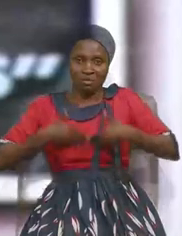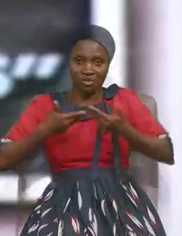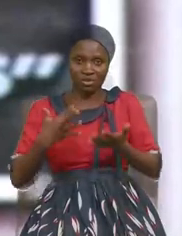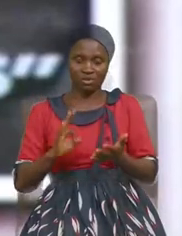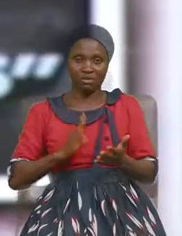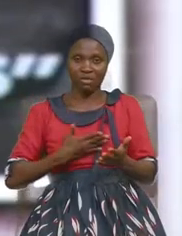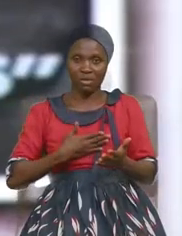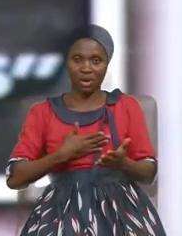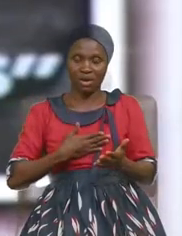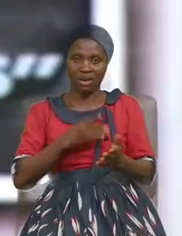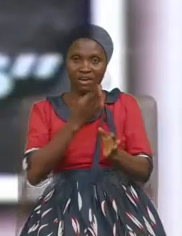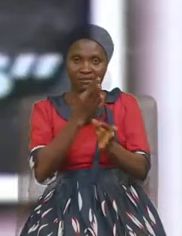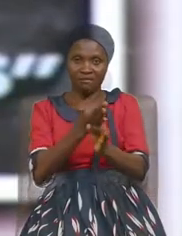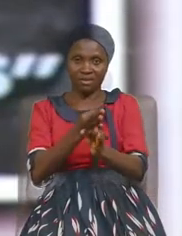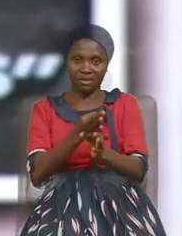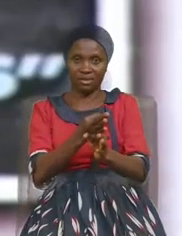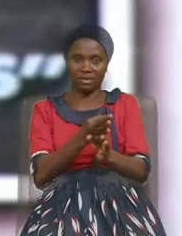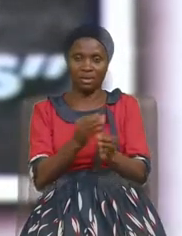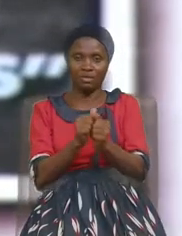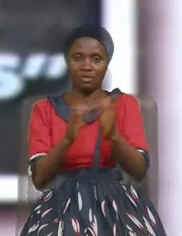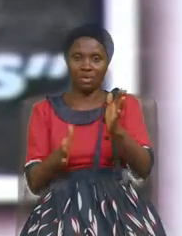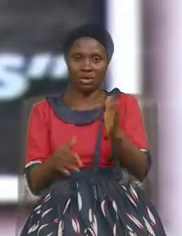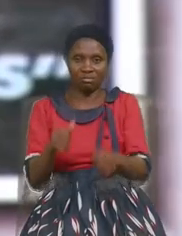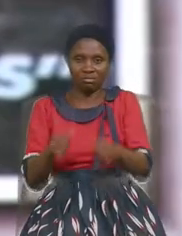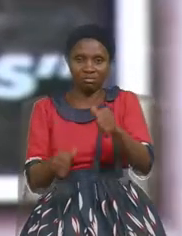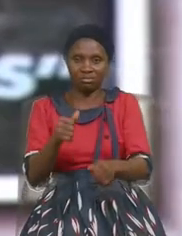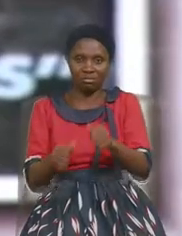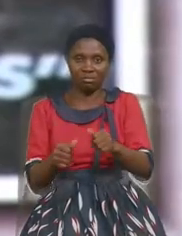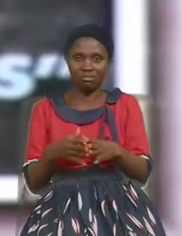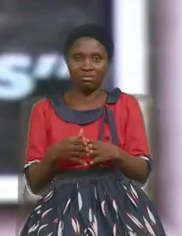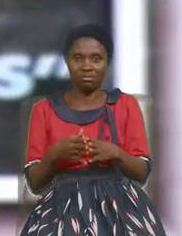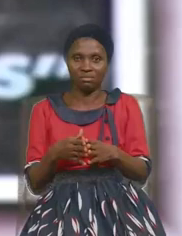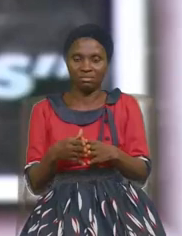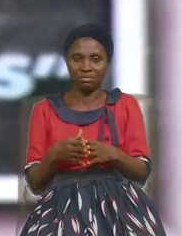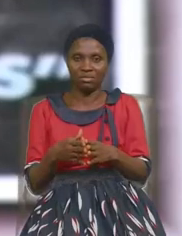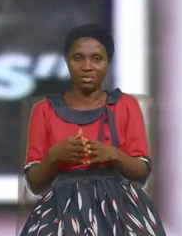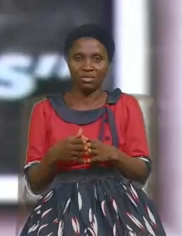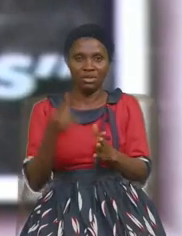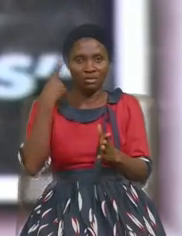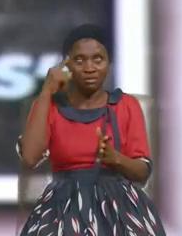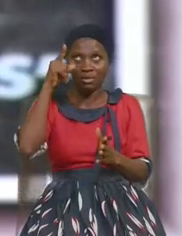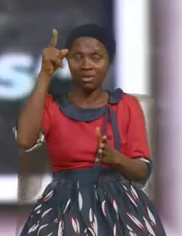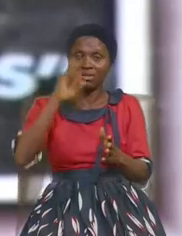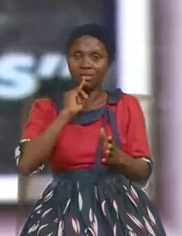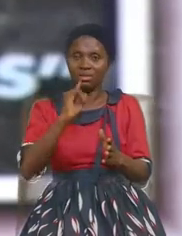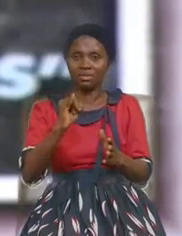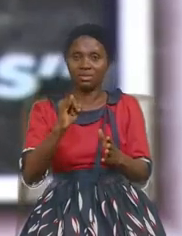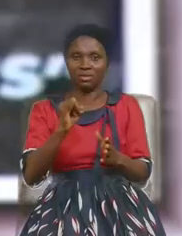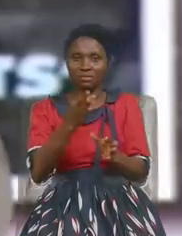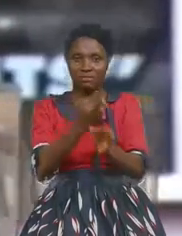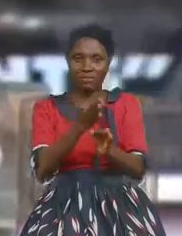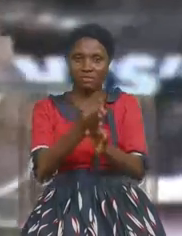Car celui qui a fait la promesse est fidèle. Et il va